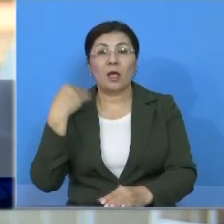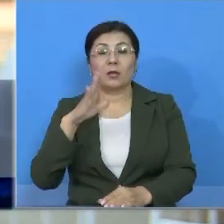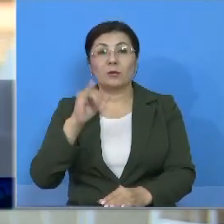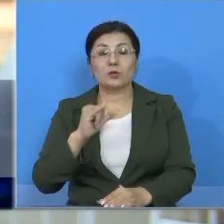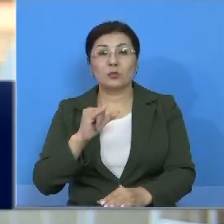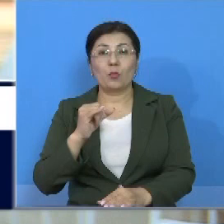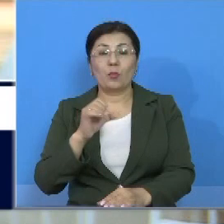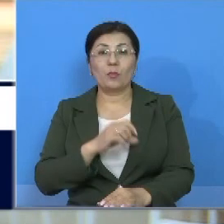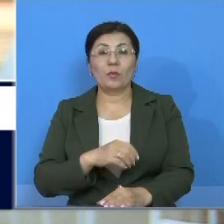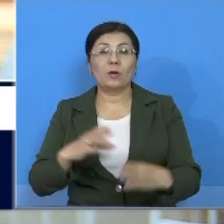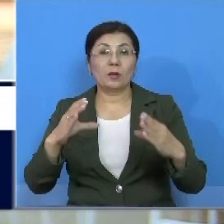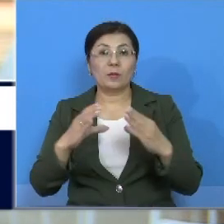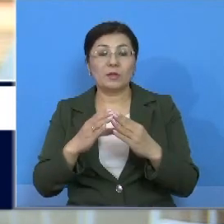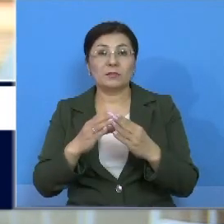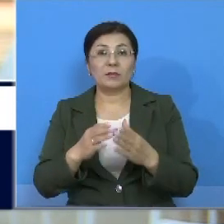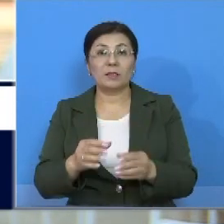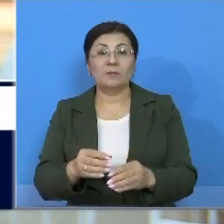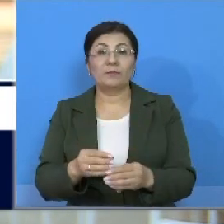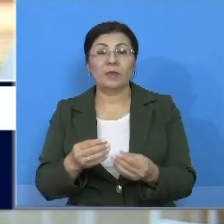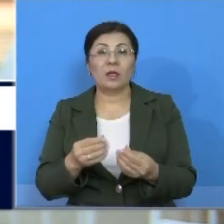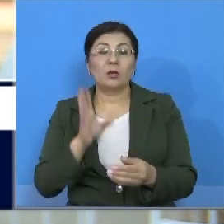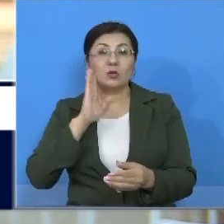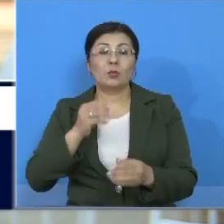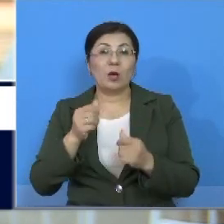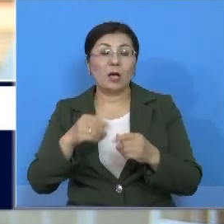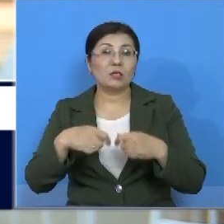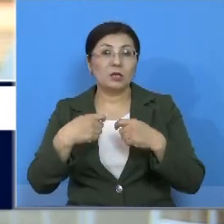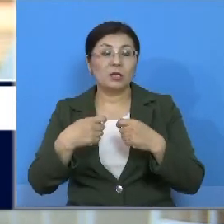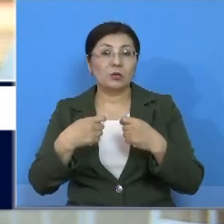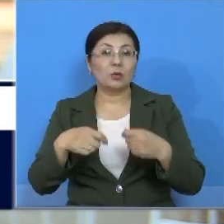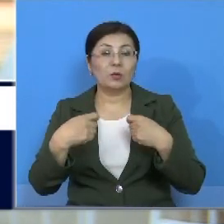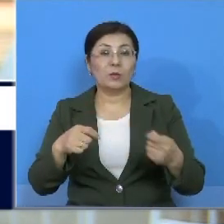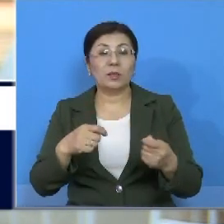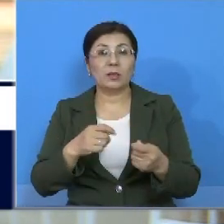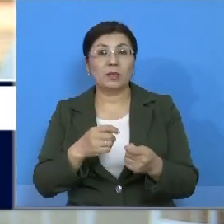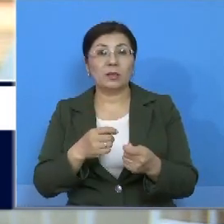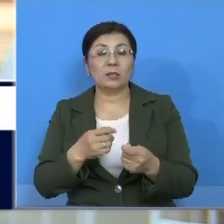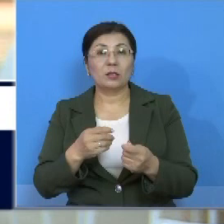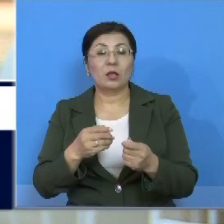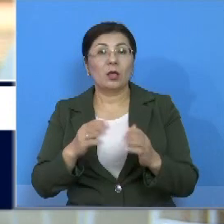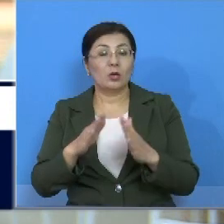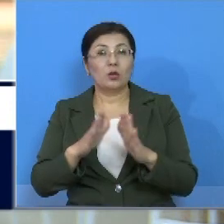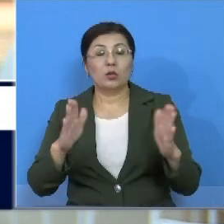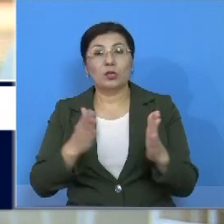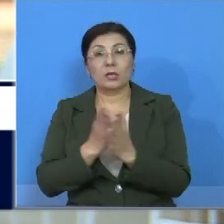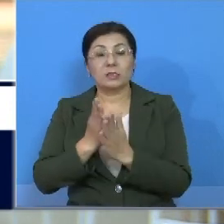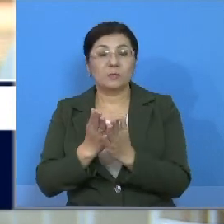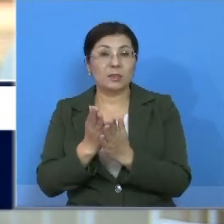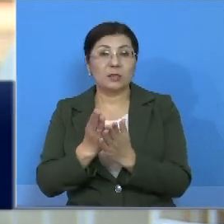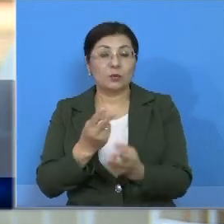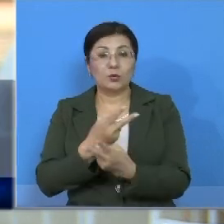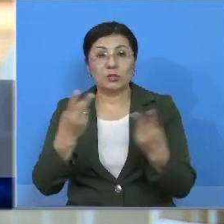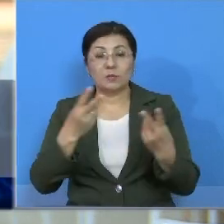групп акционерлік қоғамы ақша суға ақша төлемегенмен үйге қызмет көрсетілмейді дейді. Бұл мәселе